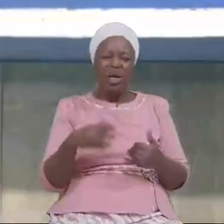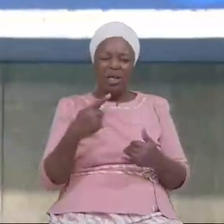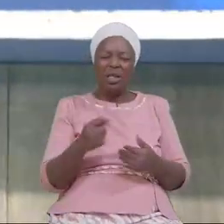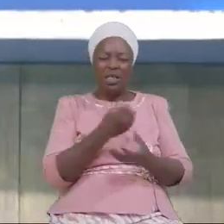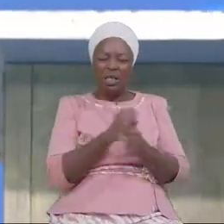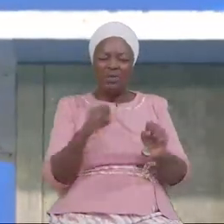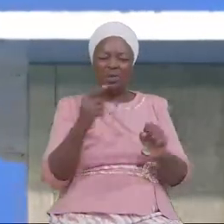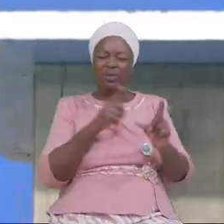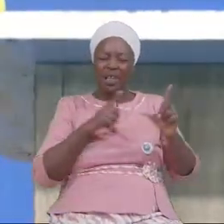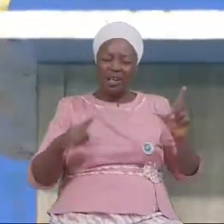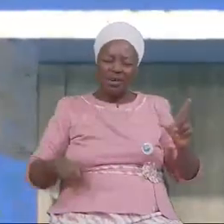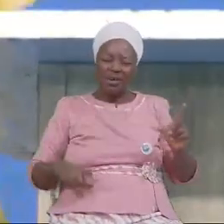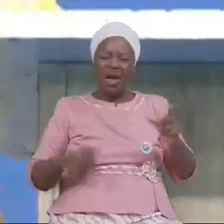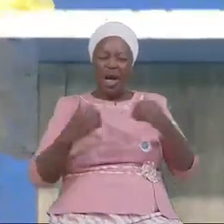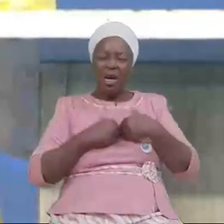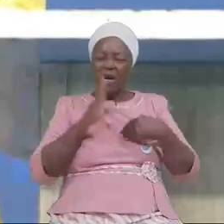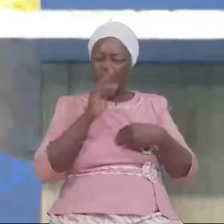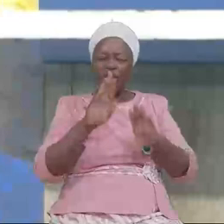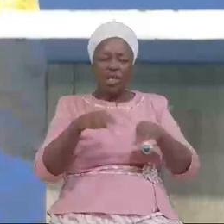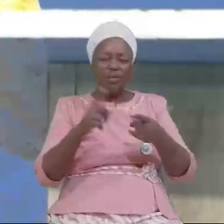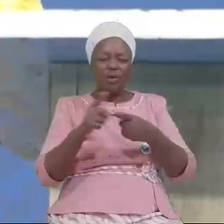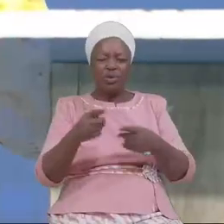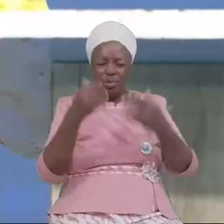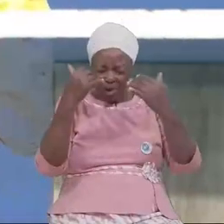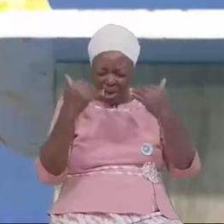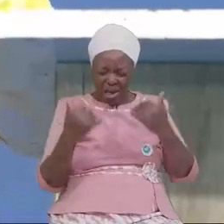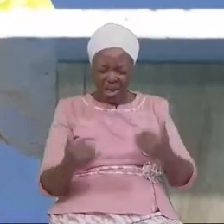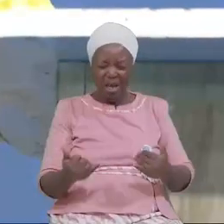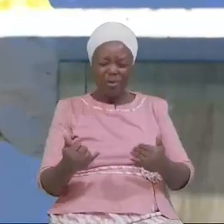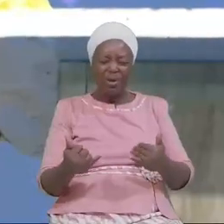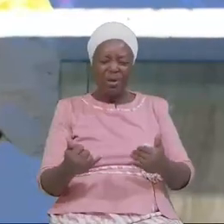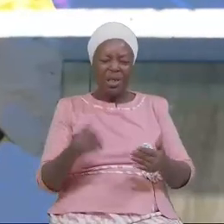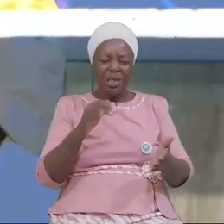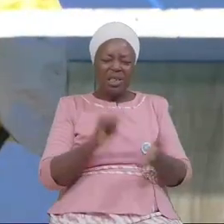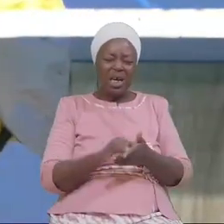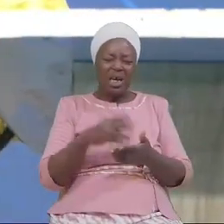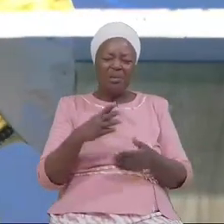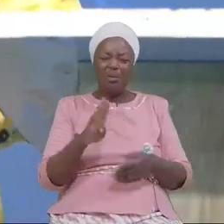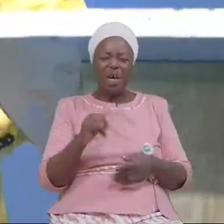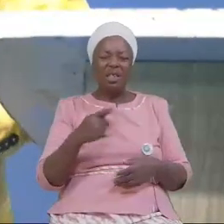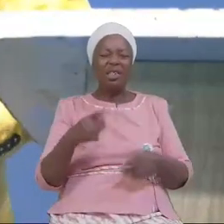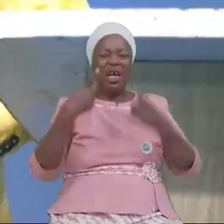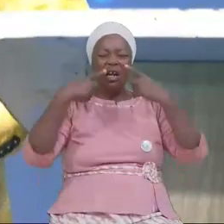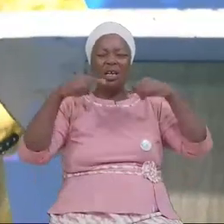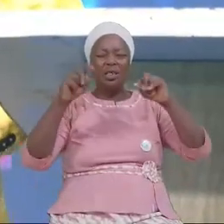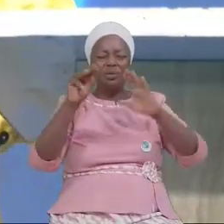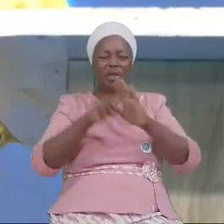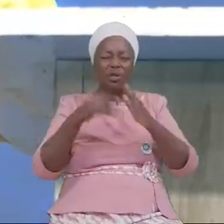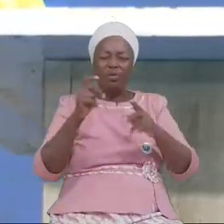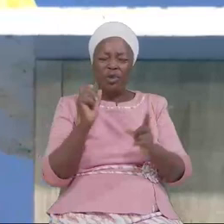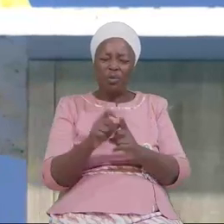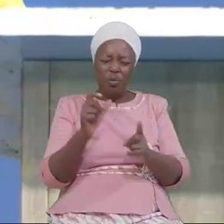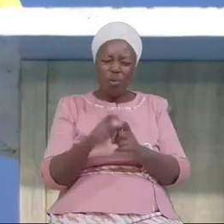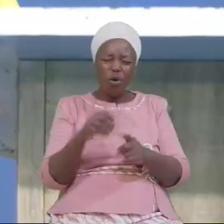salut du Seigneur vous est donné maintenant par la déclaration de la parole du